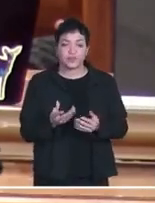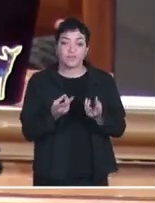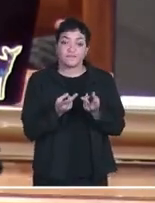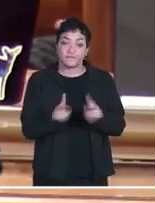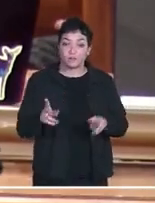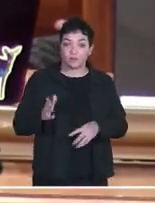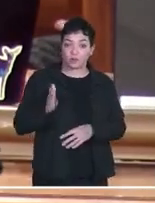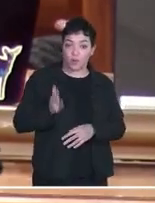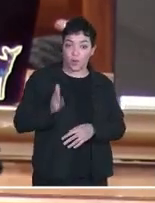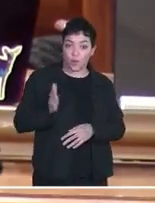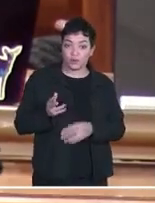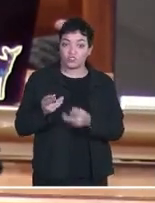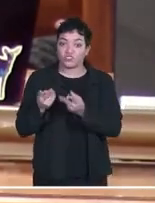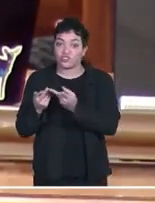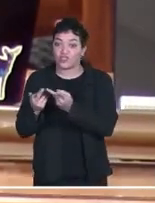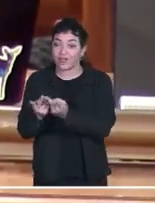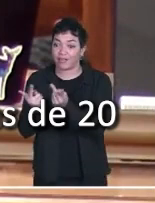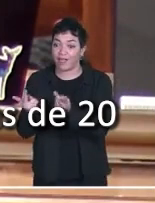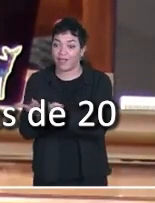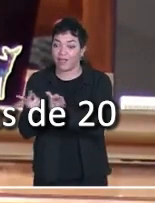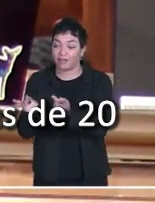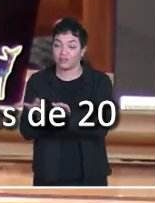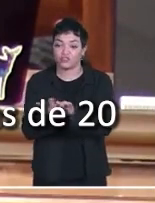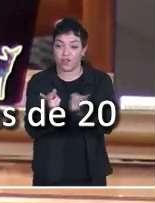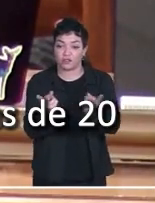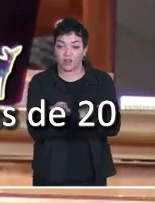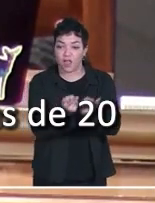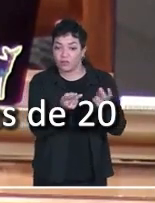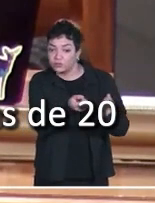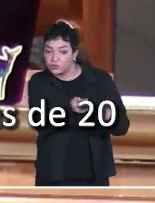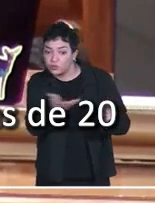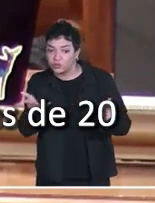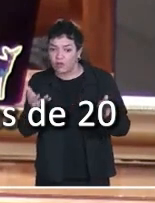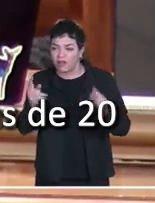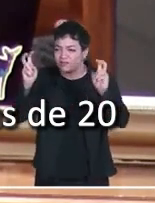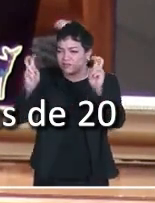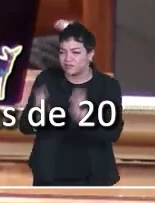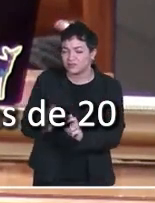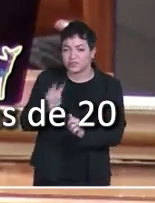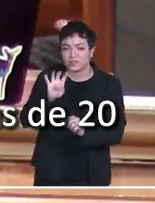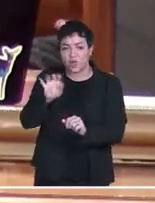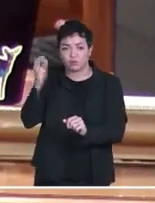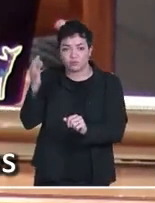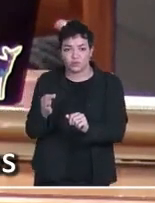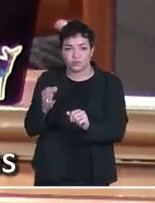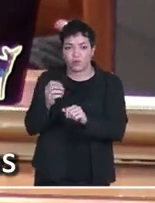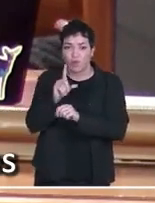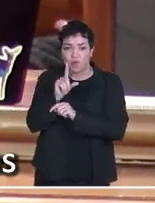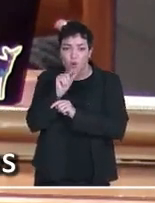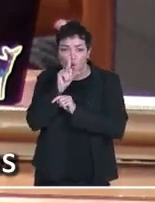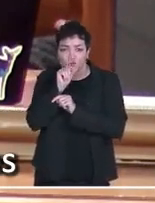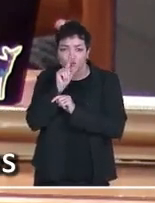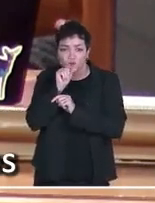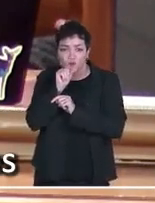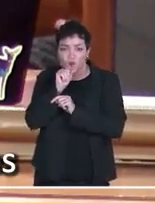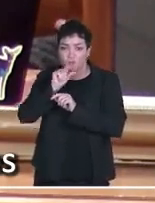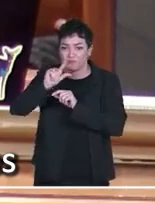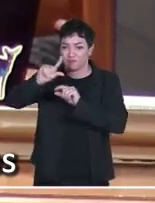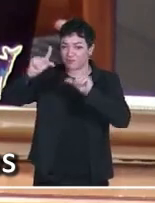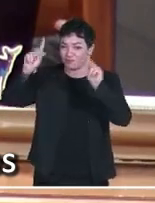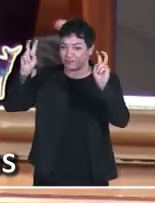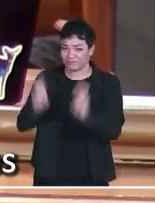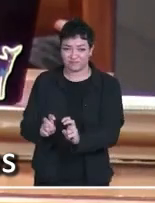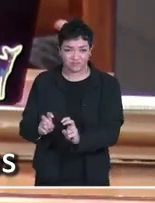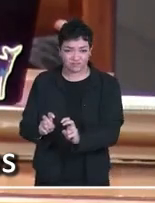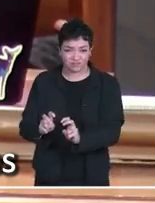jardins, a perdu plus de 40% de sa population d'oiseaux depuis le début des années 2000. Donc en moins de 20 ans, la ville de